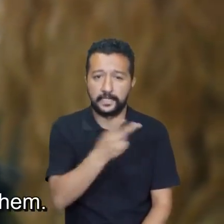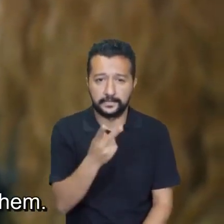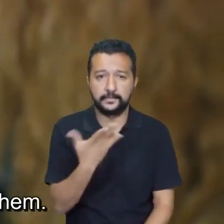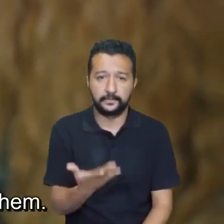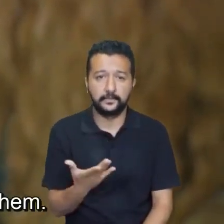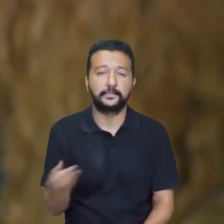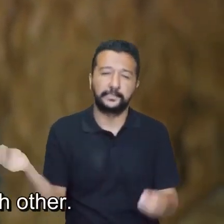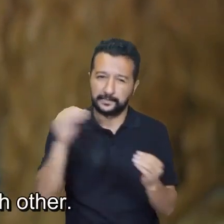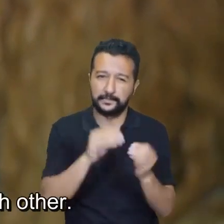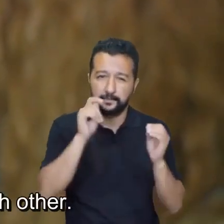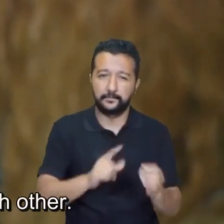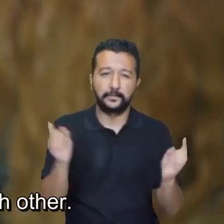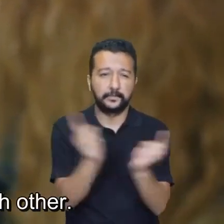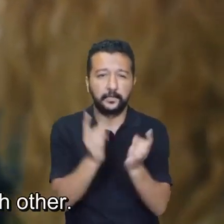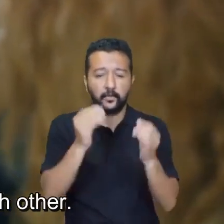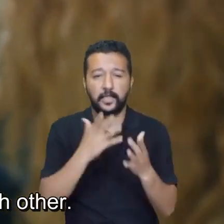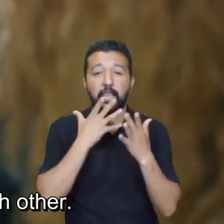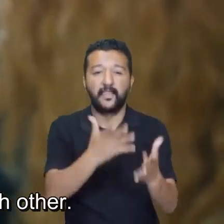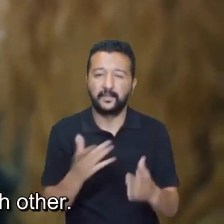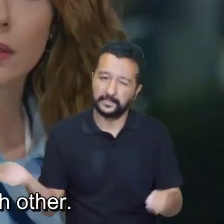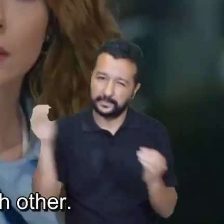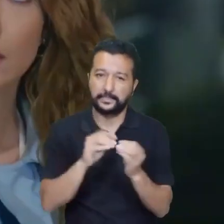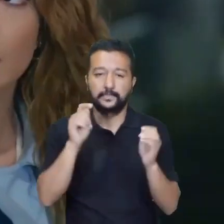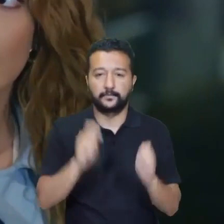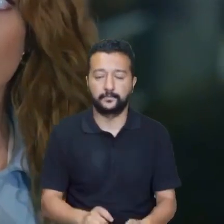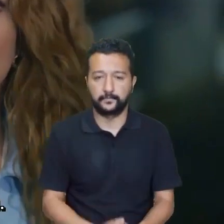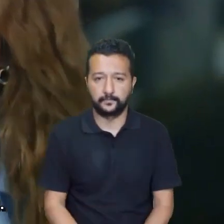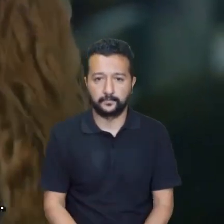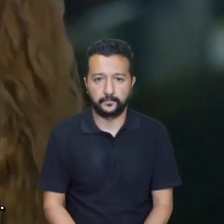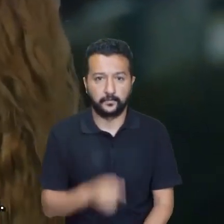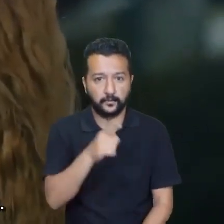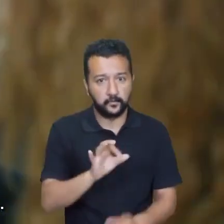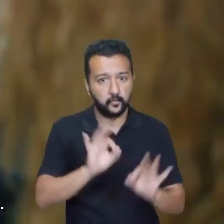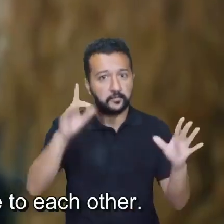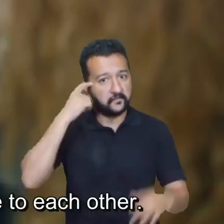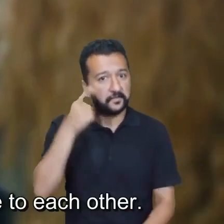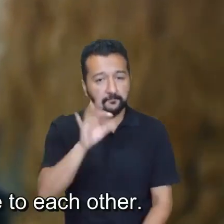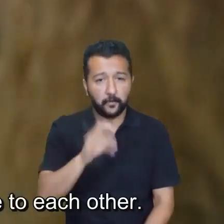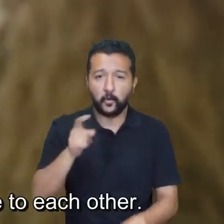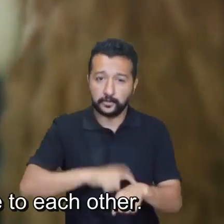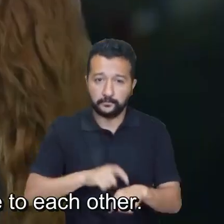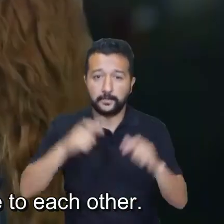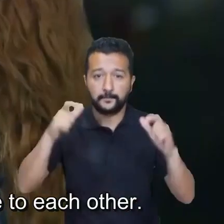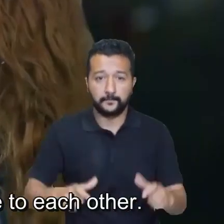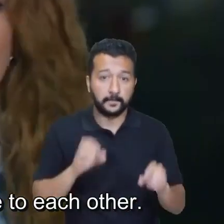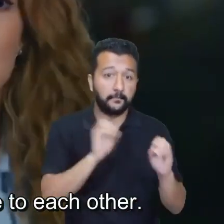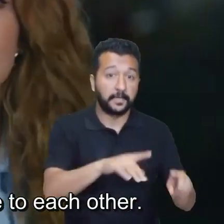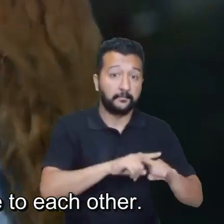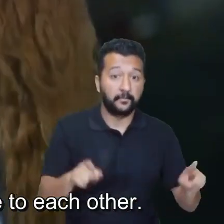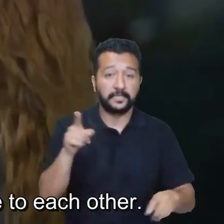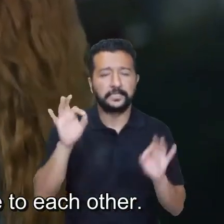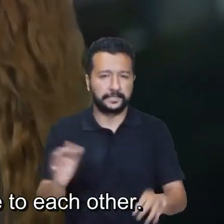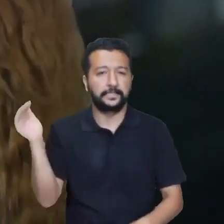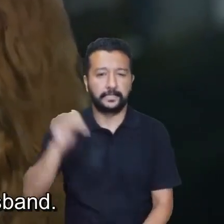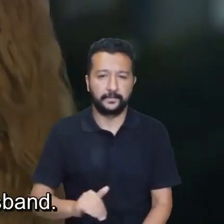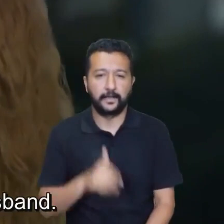İkisini de gaza getireceğiz. Birbirlerine olan nefretlerini tetikleyeceğiz. E bu süper fikir. O zaman meydanı birbirlerine bırakmamak için